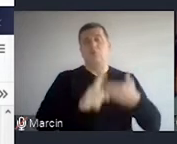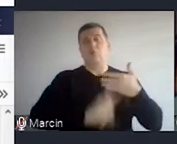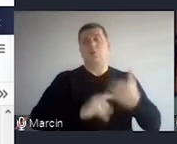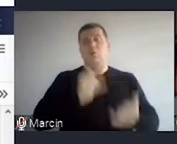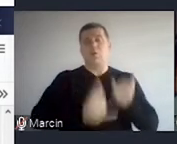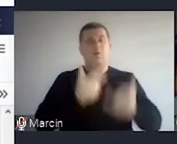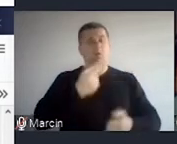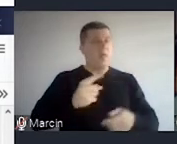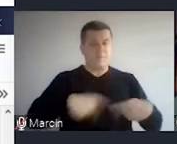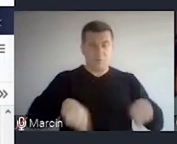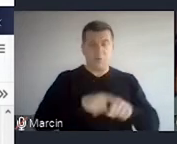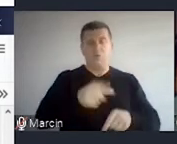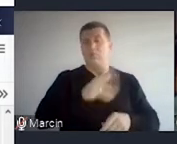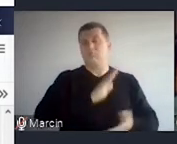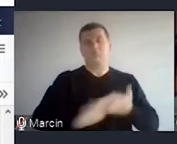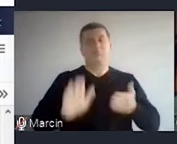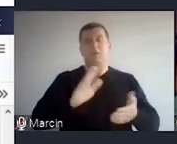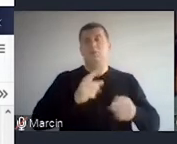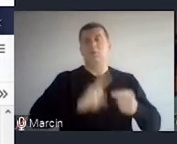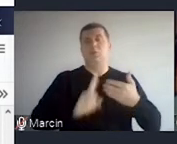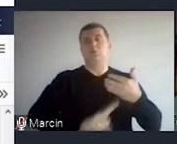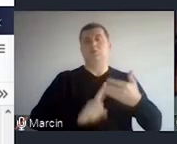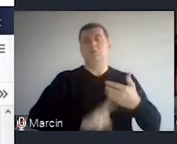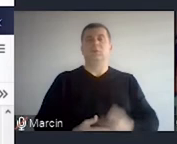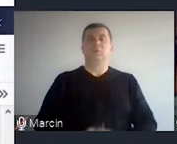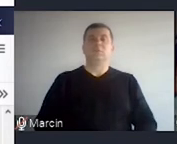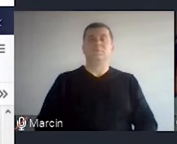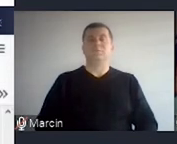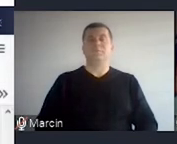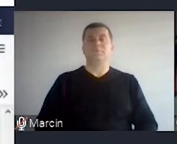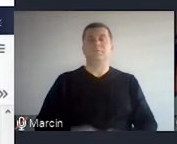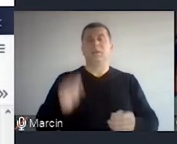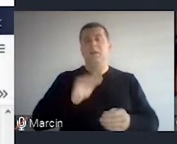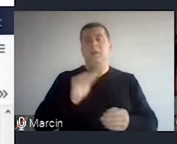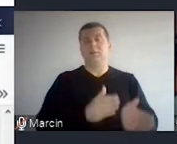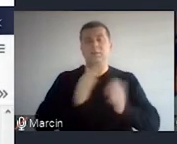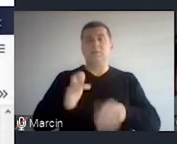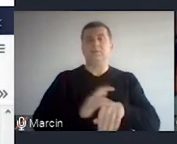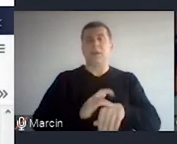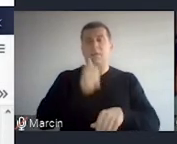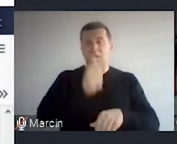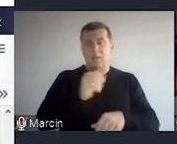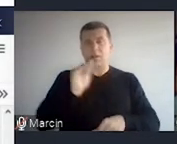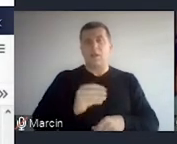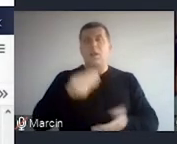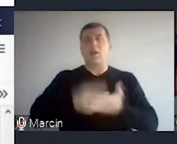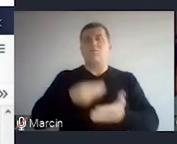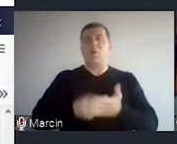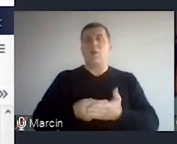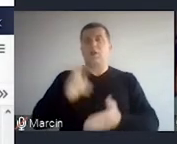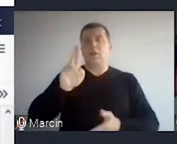wykonałem, to nie rozliczam tej jednostki. Obok stawek jednostkowych mamy jeszcze kwoty